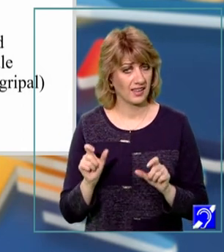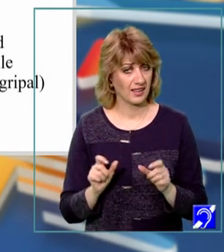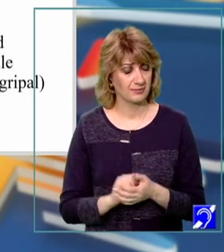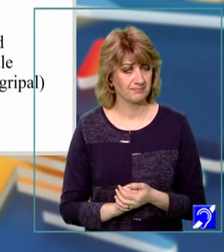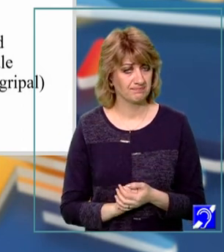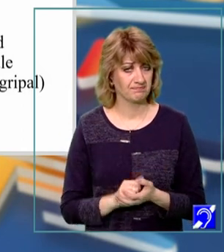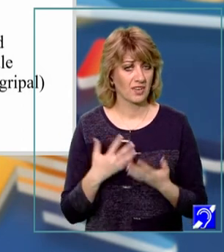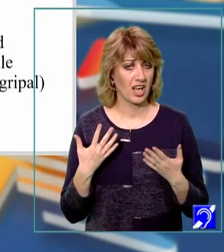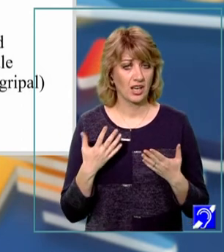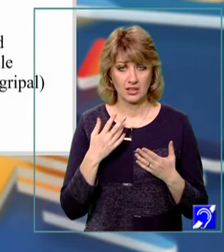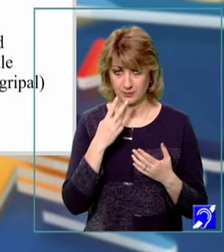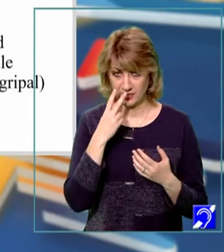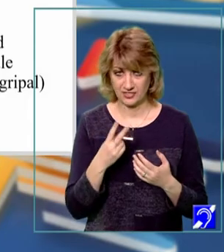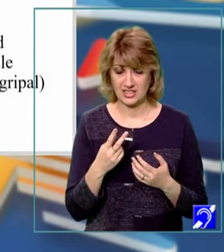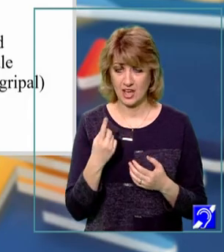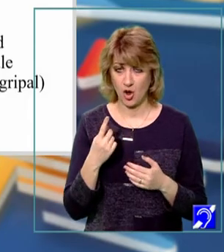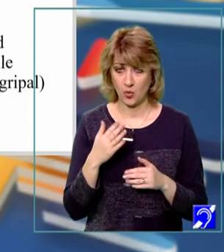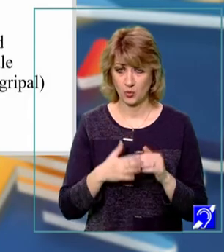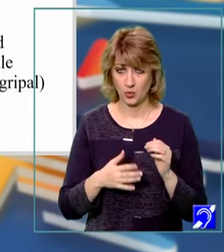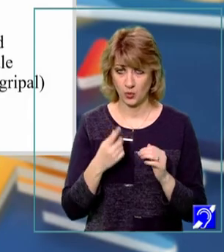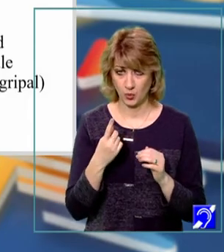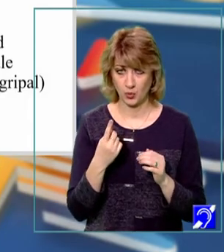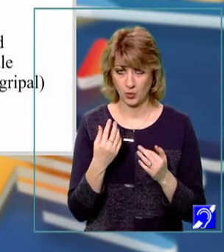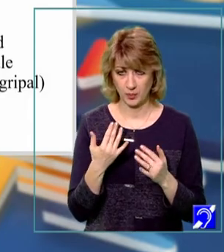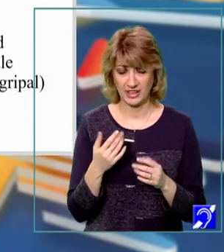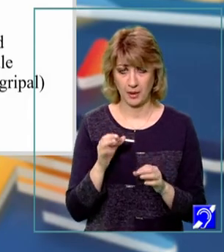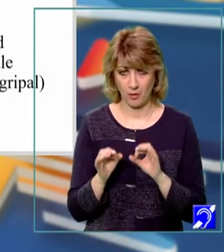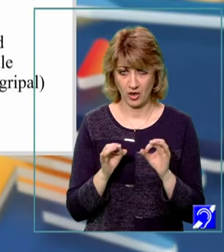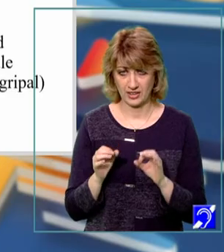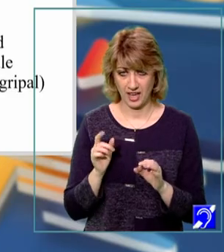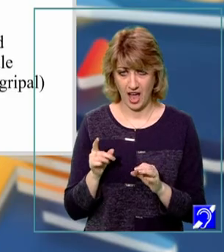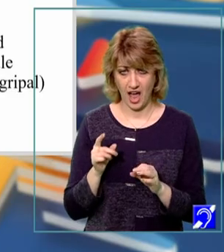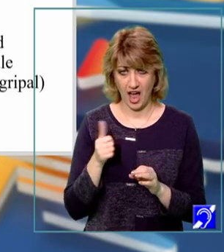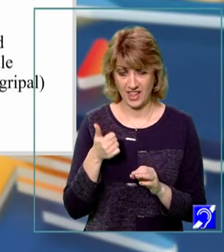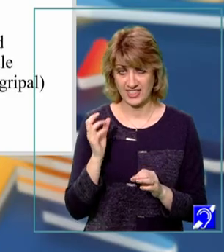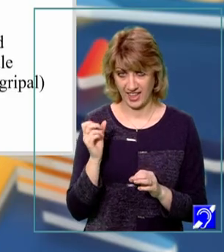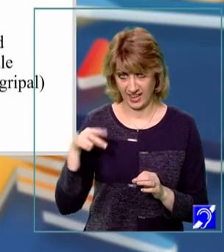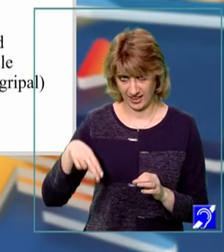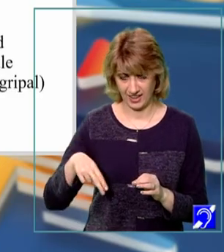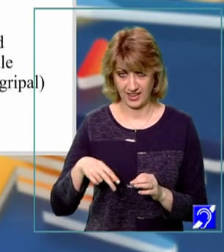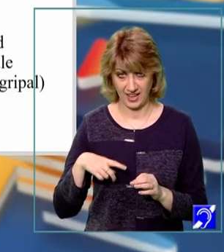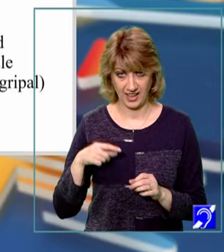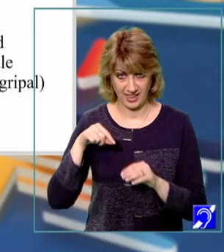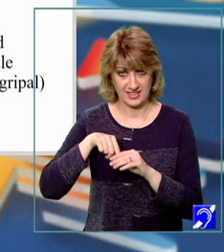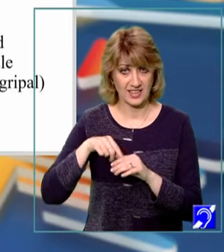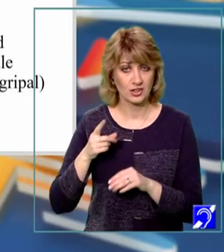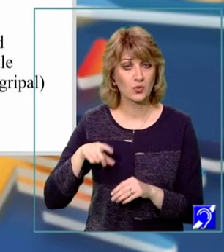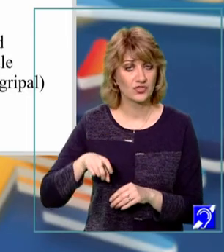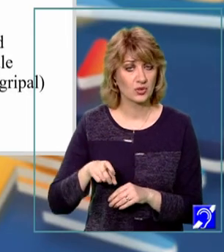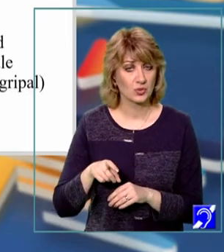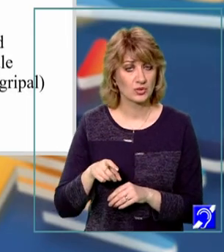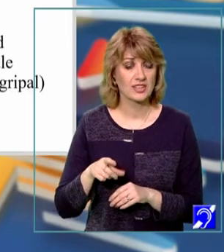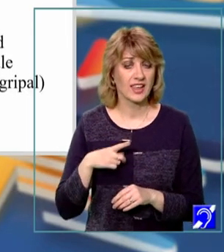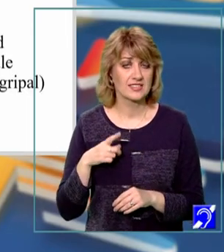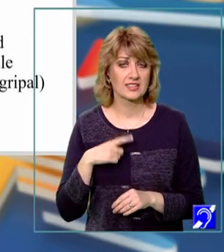în privința numărului de molecule de acizi nucleici care se află într-un virus, adesea